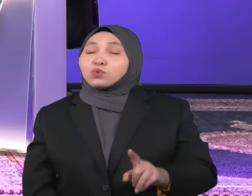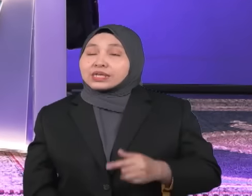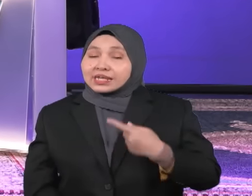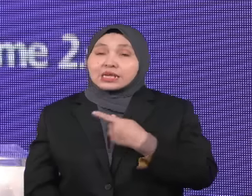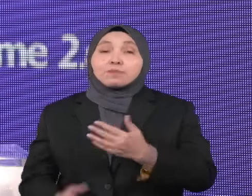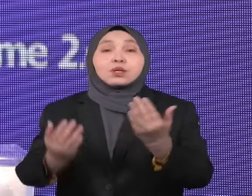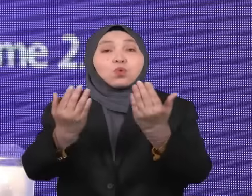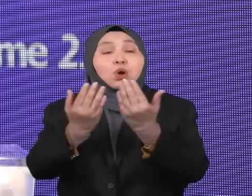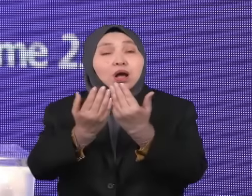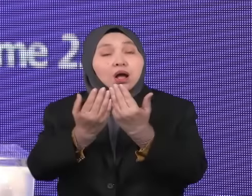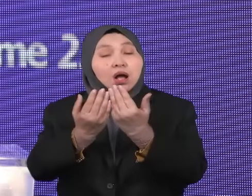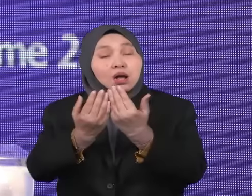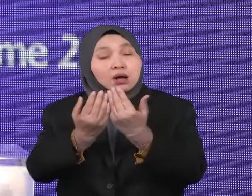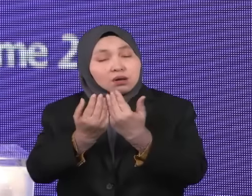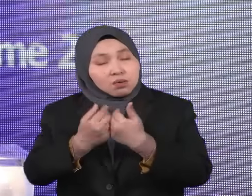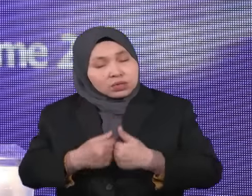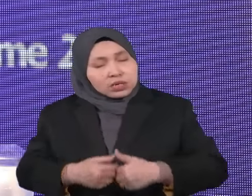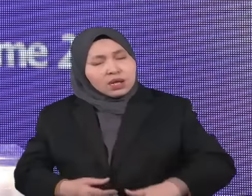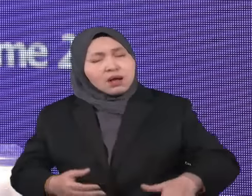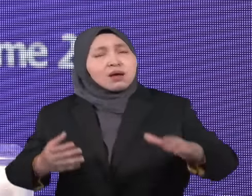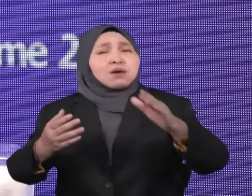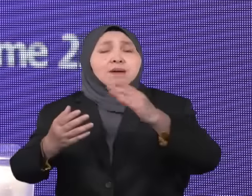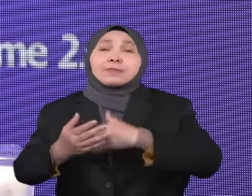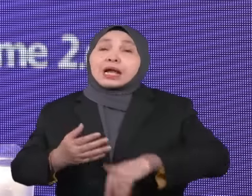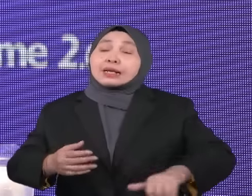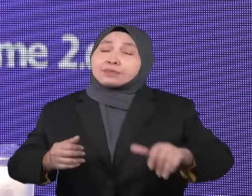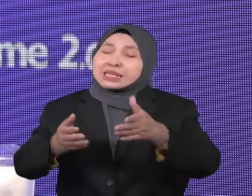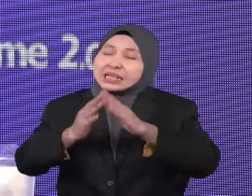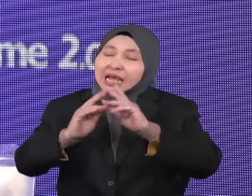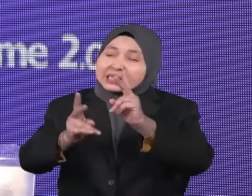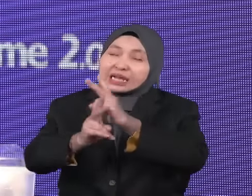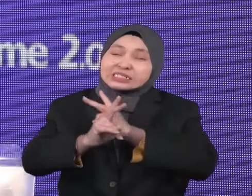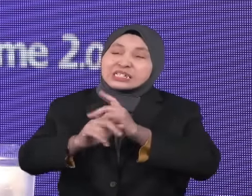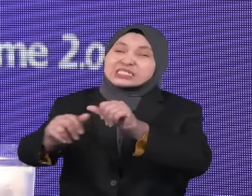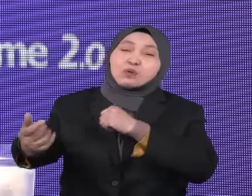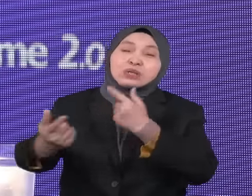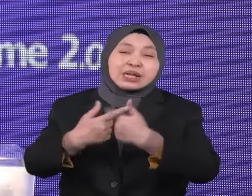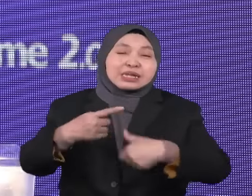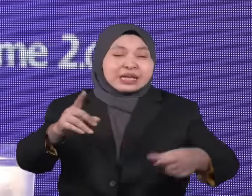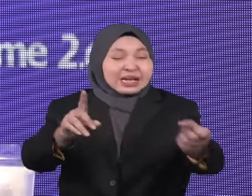berdoa waqina adzabannar, ustaznya. Waqina adzabannar ini, dan jauhkanlah kami daripada